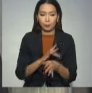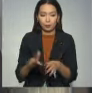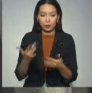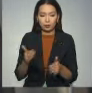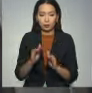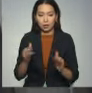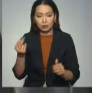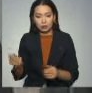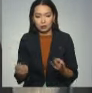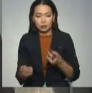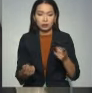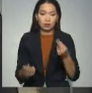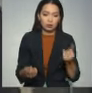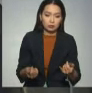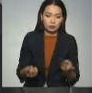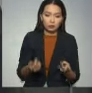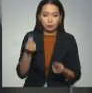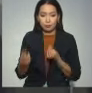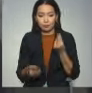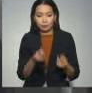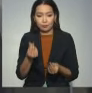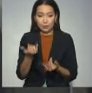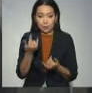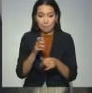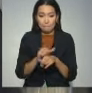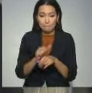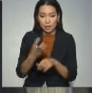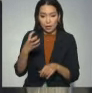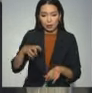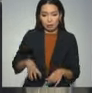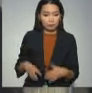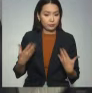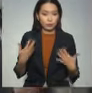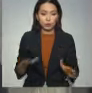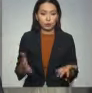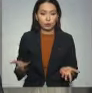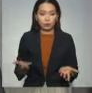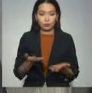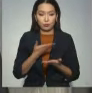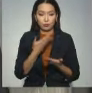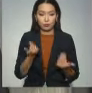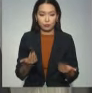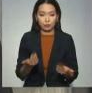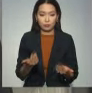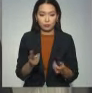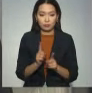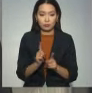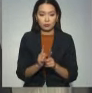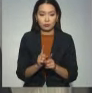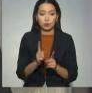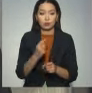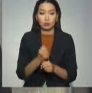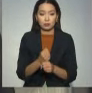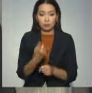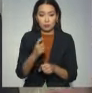Анау жегісі келеді, мандарин жегісі келеді. Мені бір мандаринді қалтама салып әкеттірдім балама. Төртеуін алсам, мыңнан асып берейін деп тұрмын. Яғни мен өтірік